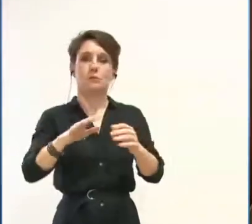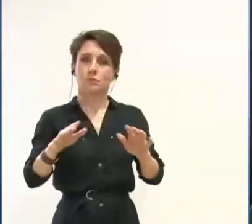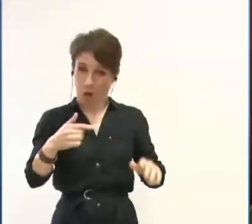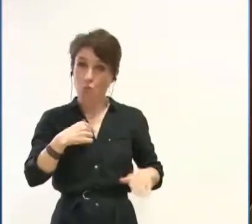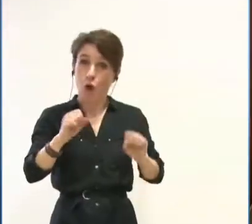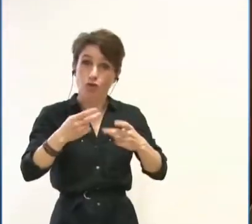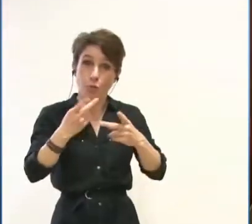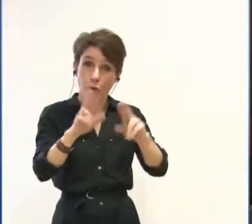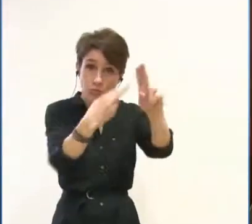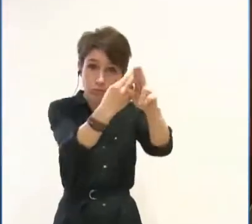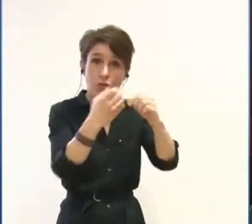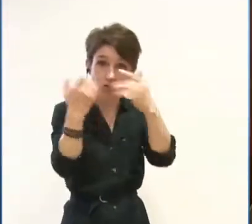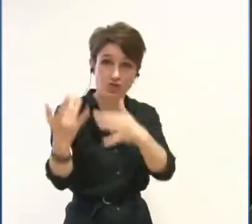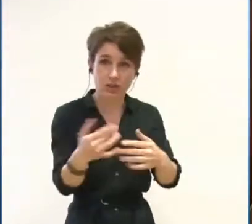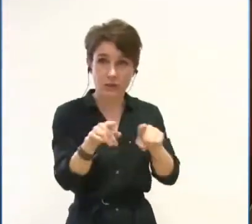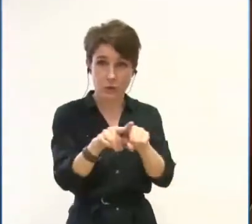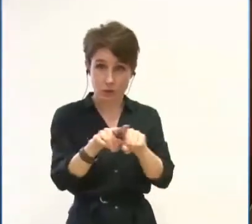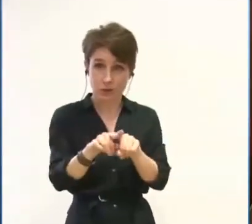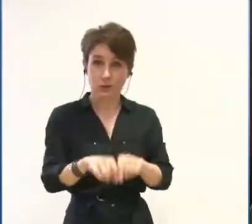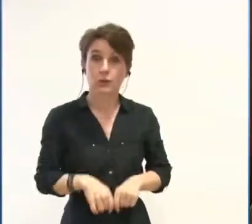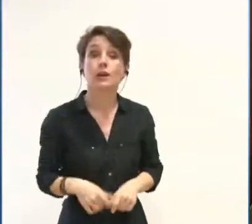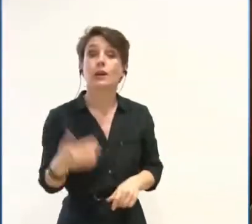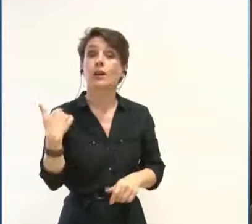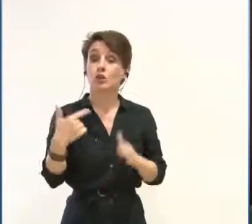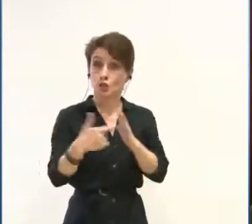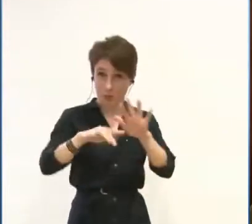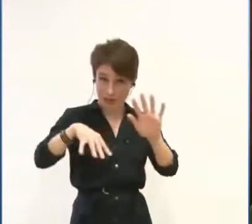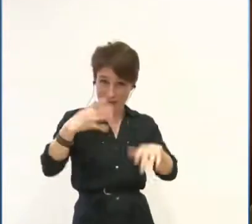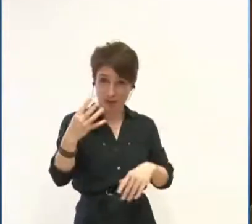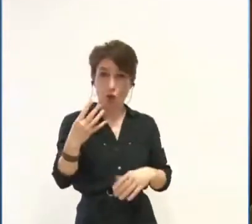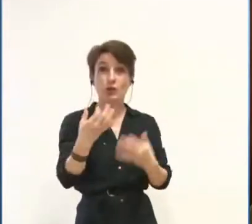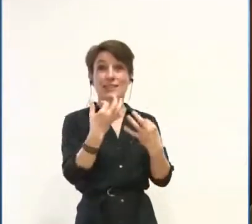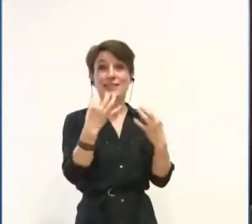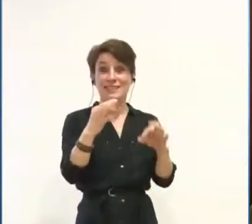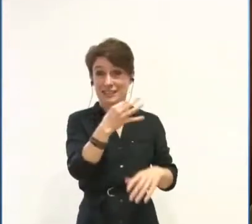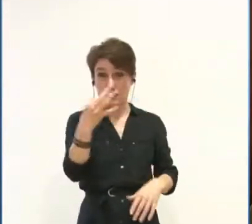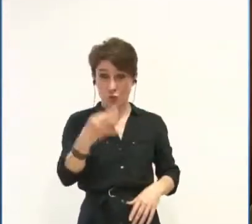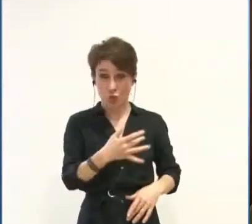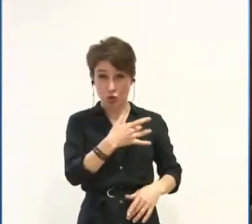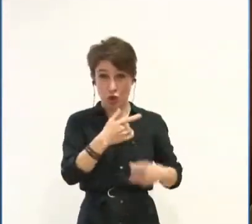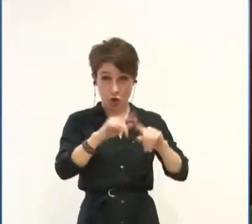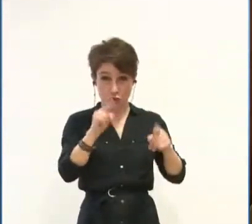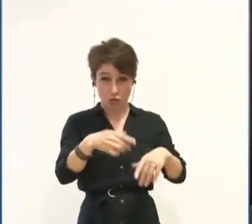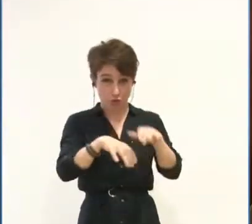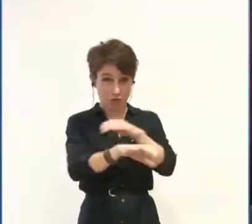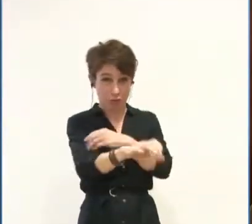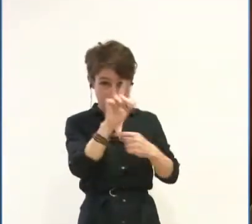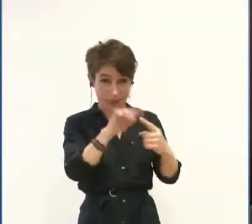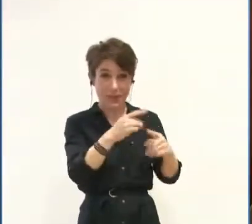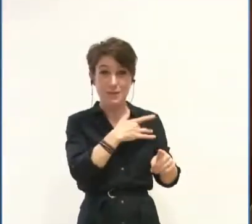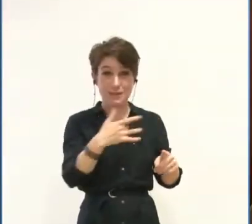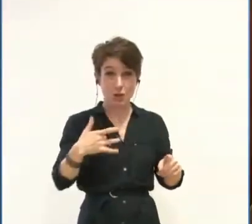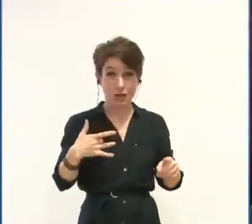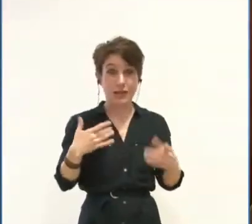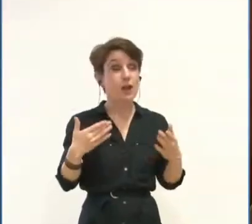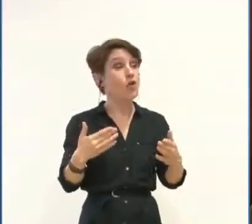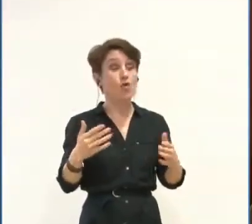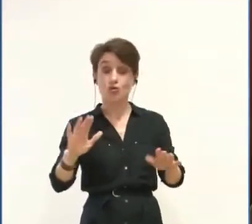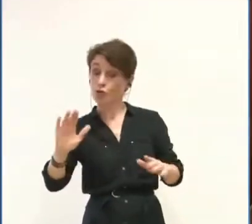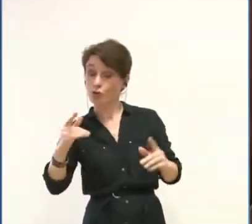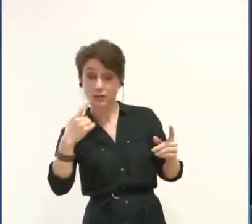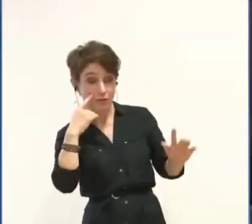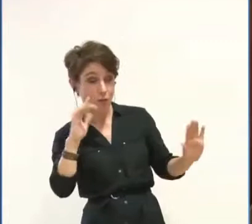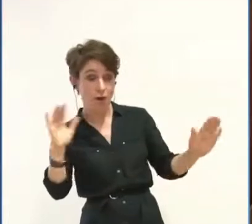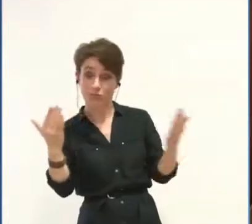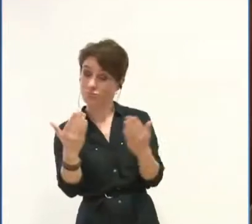la ville consacrait 10% de son budget à la santé. Ce n'est plus que 9 aujourd'hui, d'après la présentation du compte administratif par